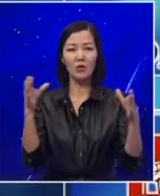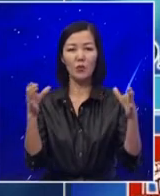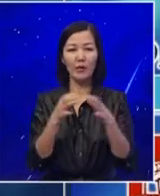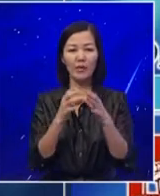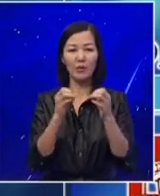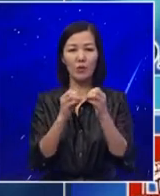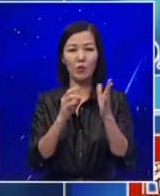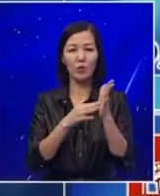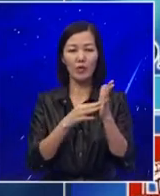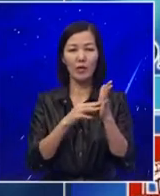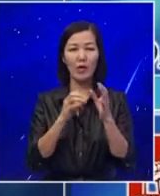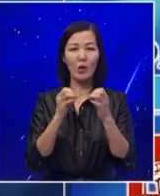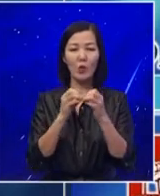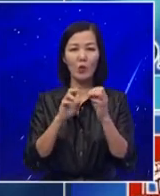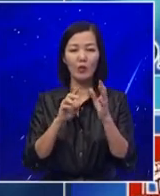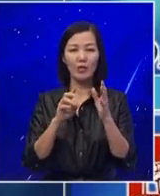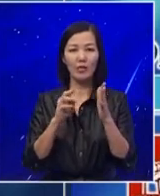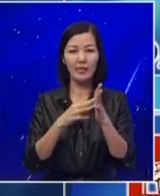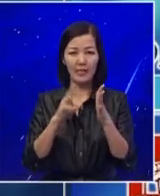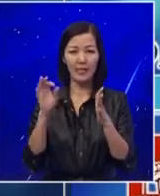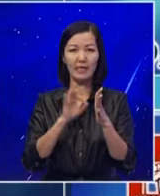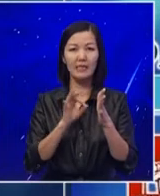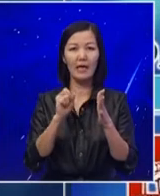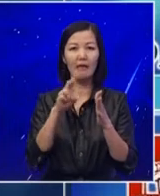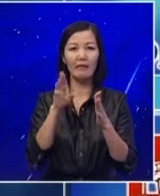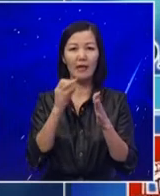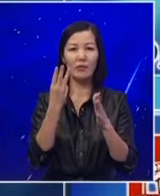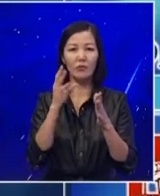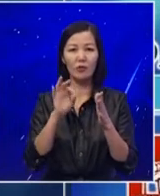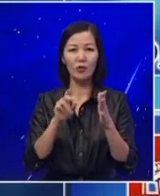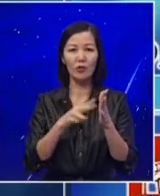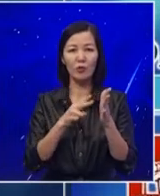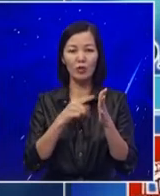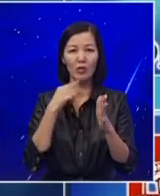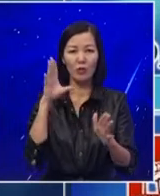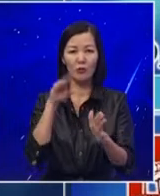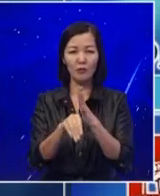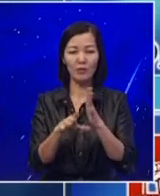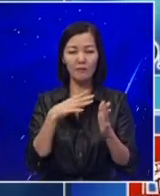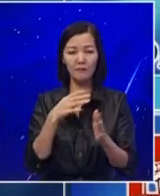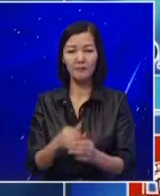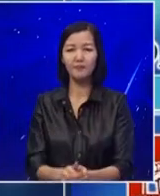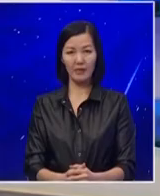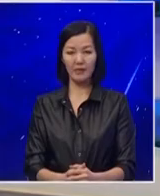партиясы 10-08%, Адал саяси партиясы 3-07% дауыс берген.